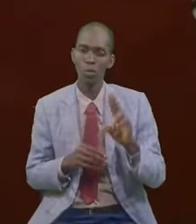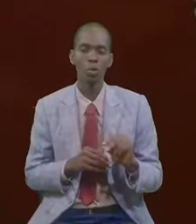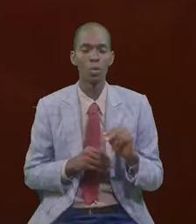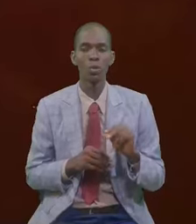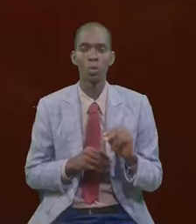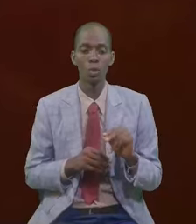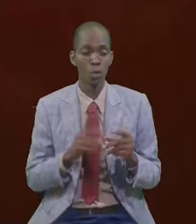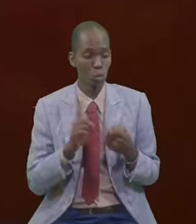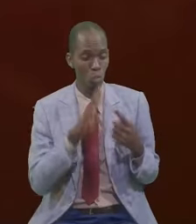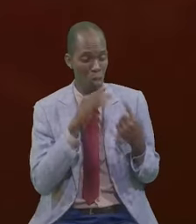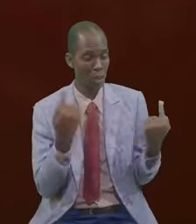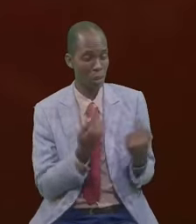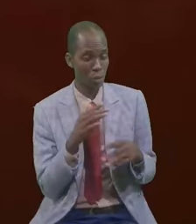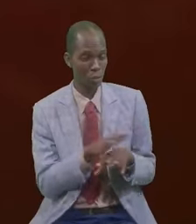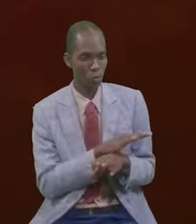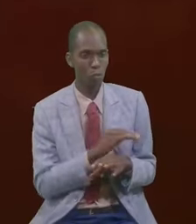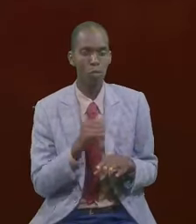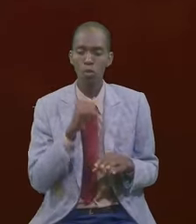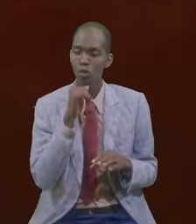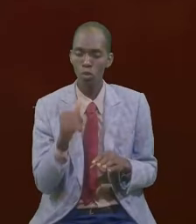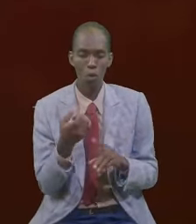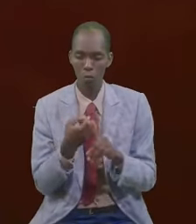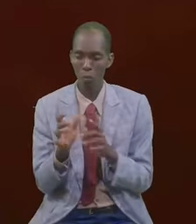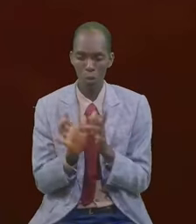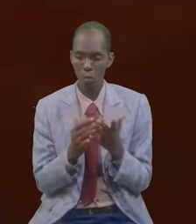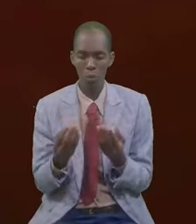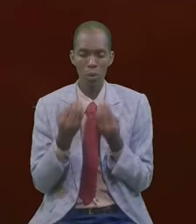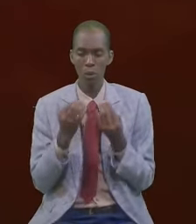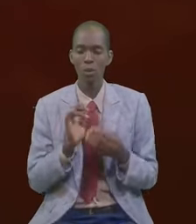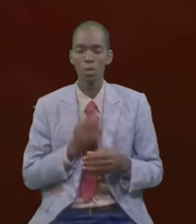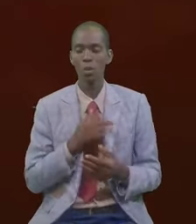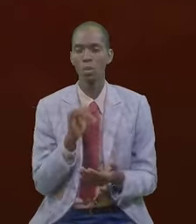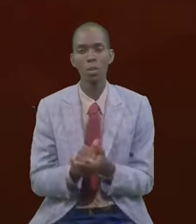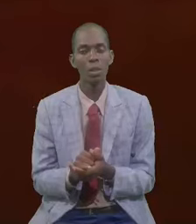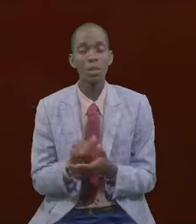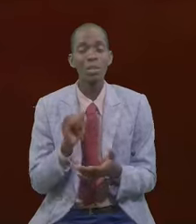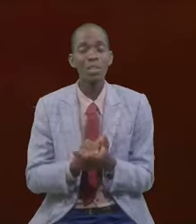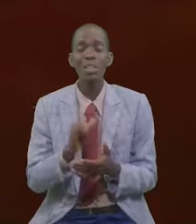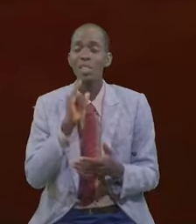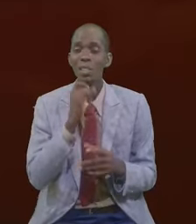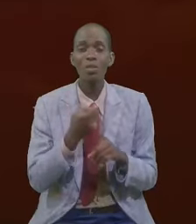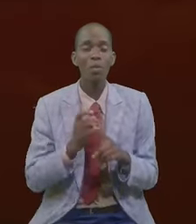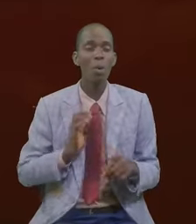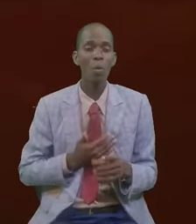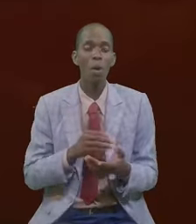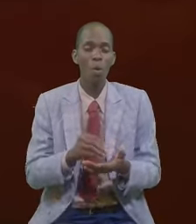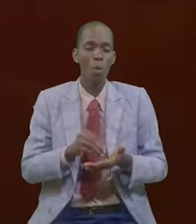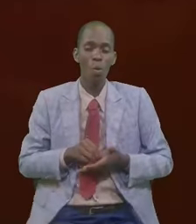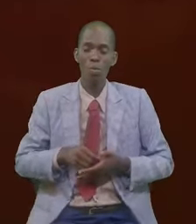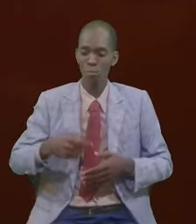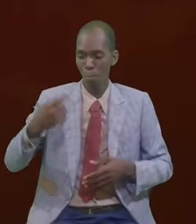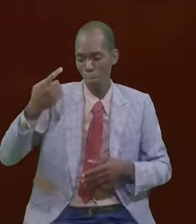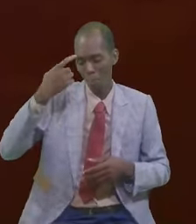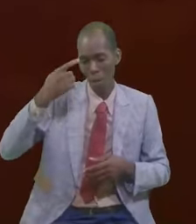Ouais, être pécheur, ce n'est pas de l'écriture. Cela provient de l'esprit